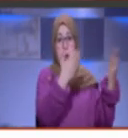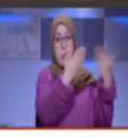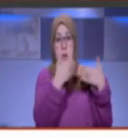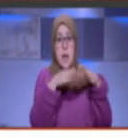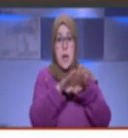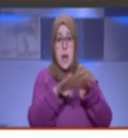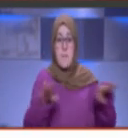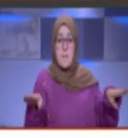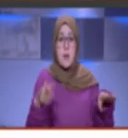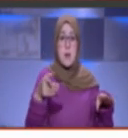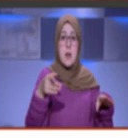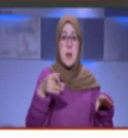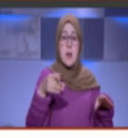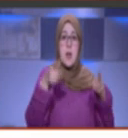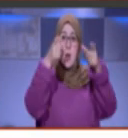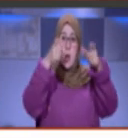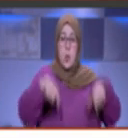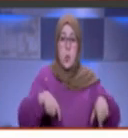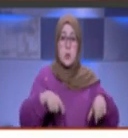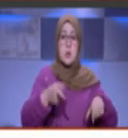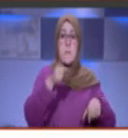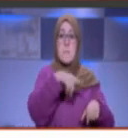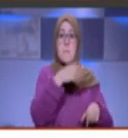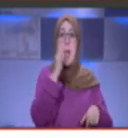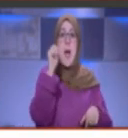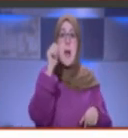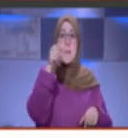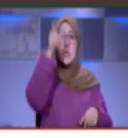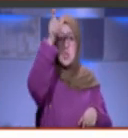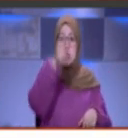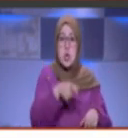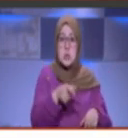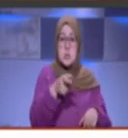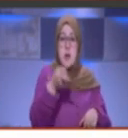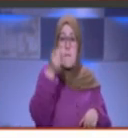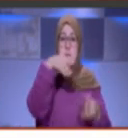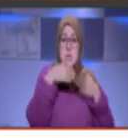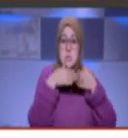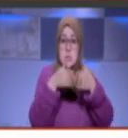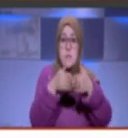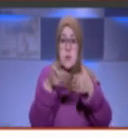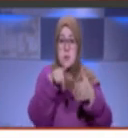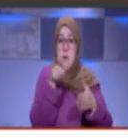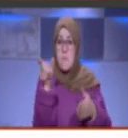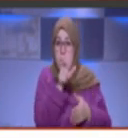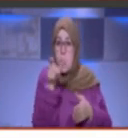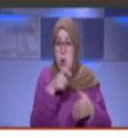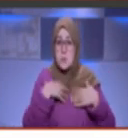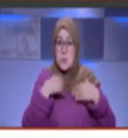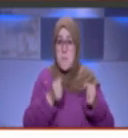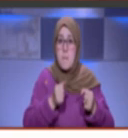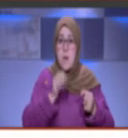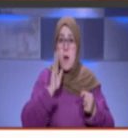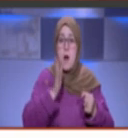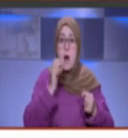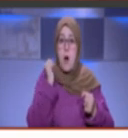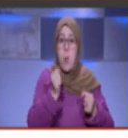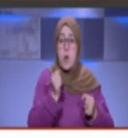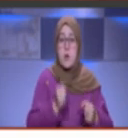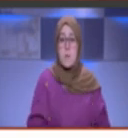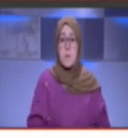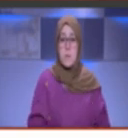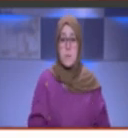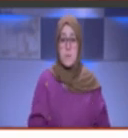أن نحو 40% من أفراد طاقم السفينة تحت ملاحظة طبية صارمة بحسب وصفها.